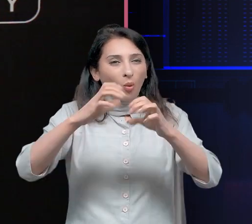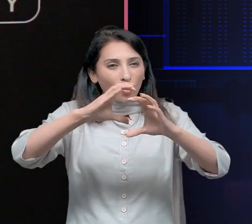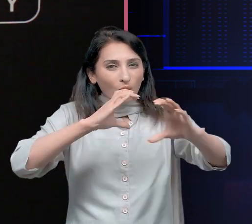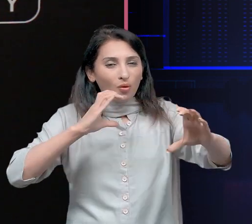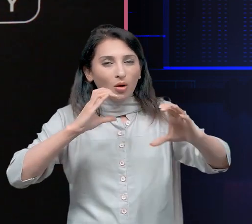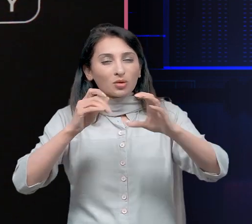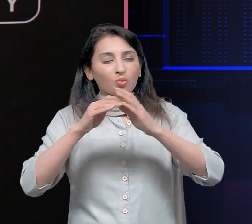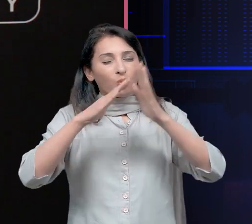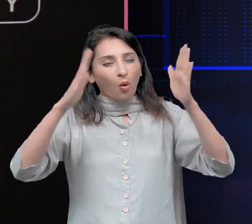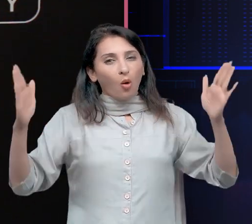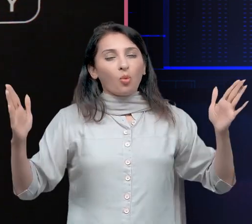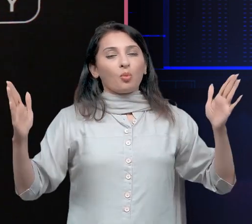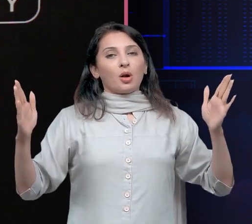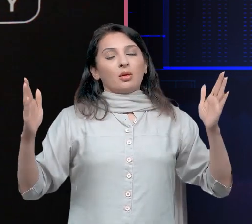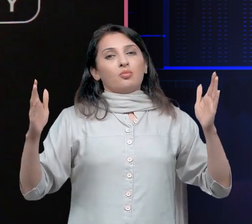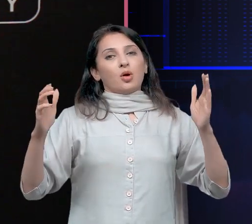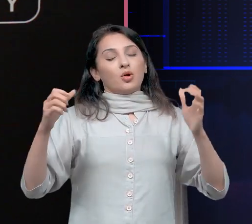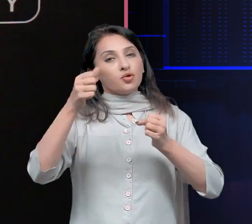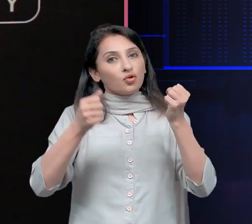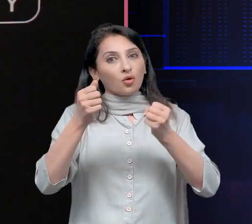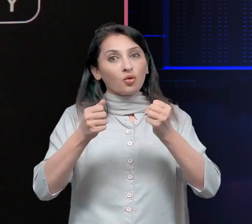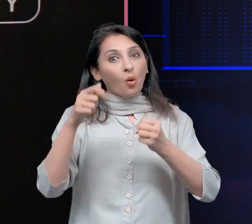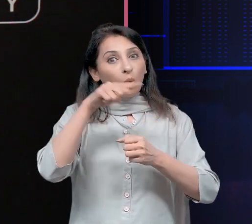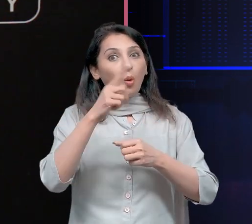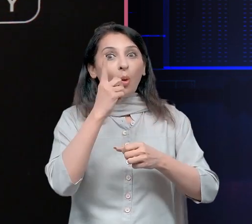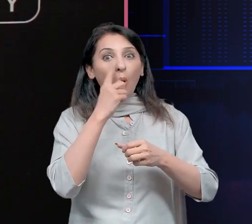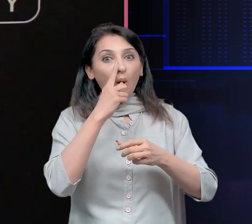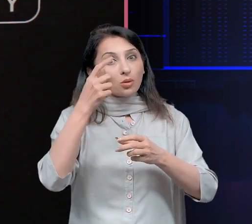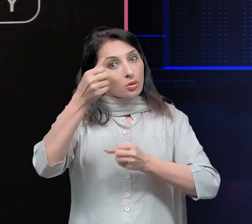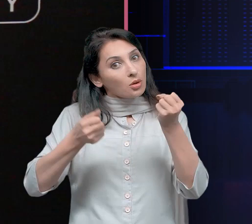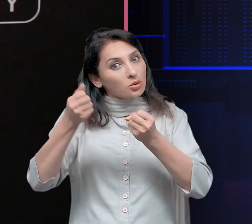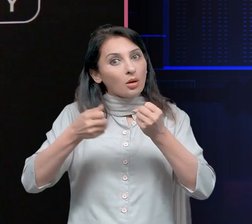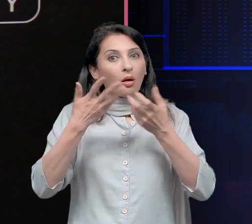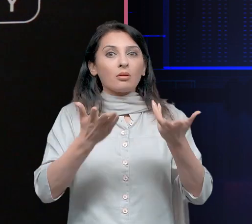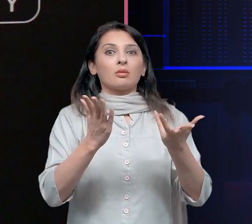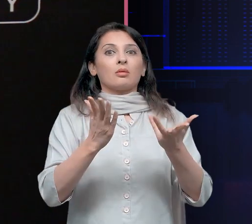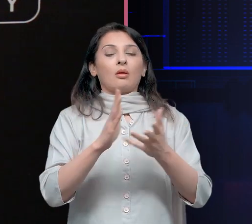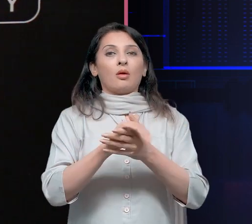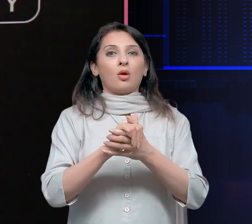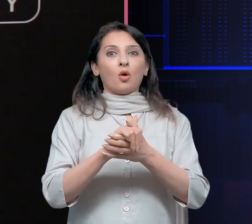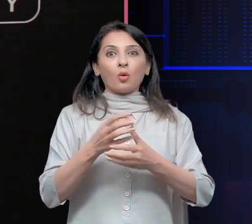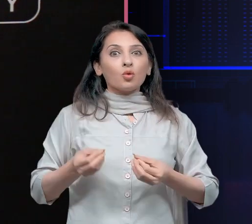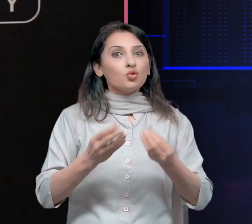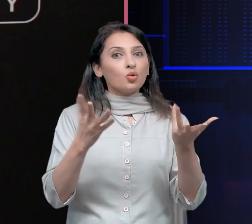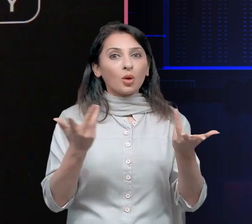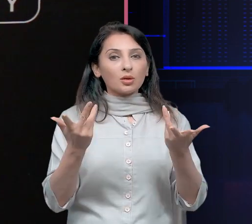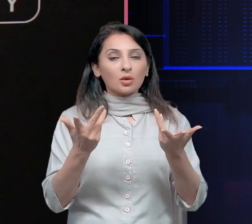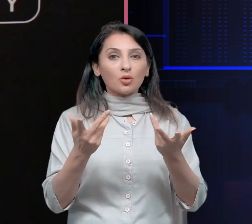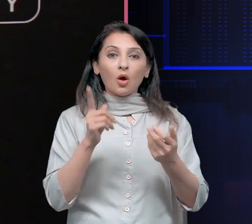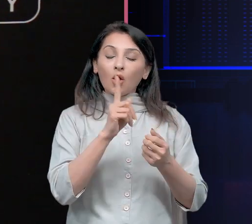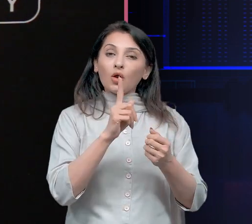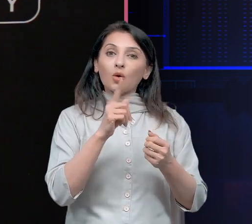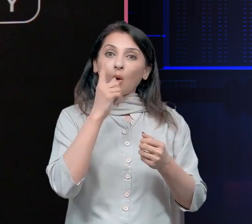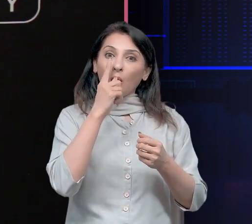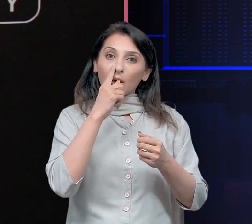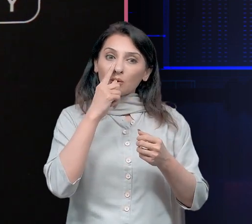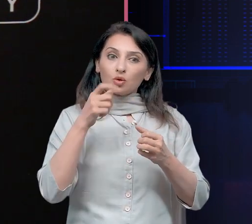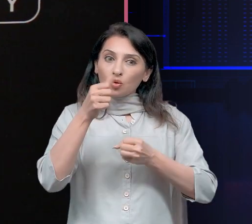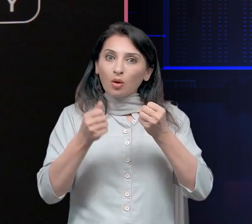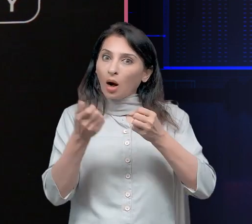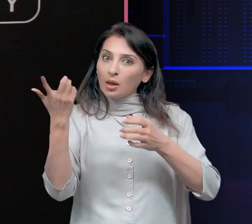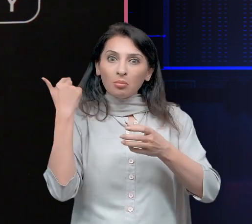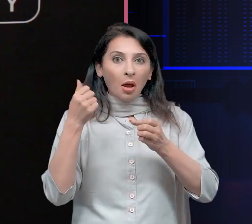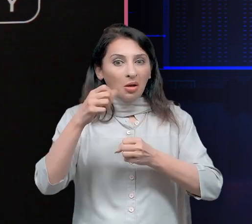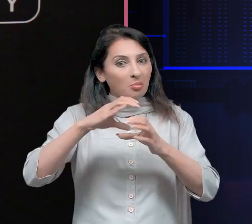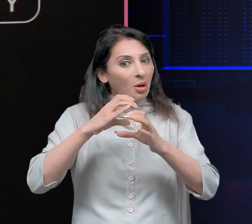रही हैं उस गांव की। शुरुआत हुई थी एक औरत से जिसको गाड़ी चलाना भी नहीं आता था, उसको हिम्मत दिलाई गई और उसने